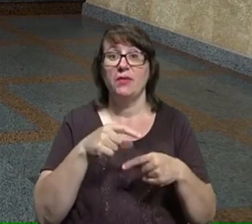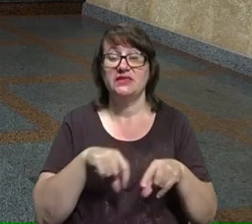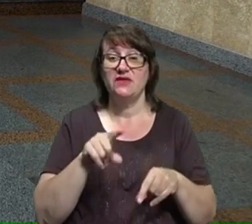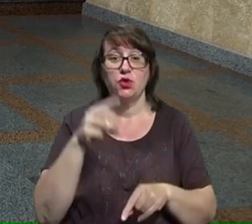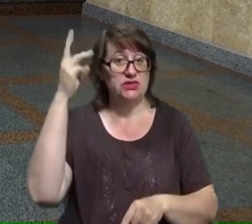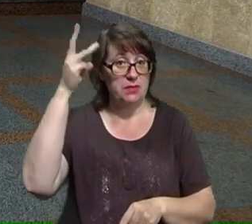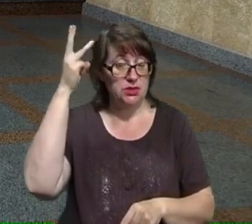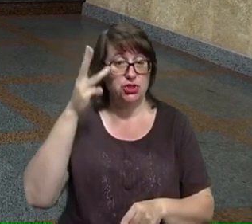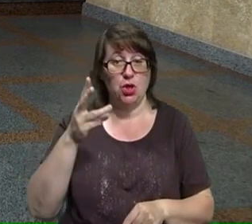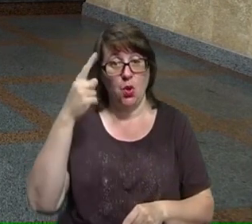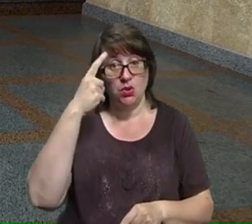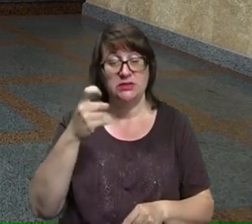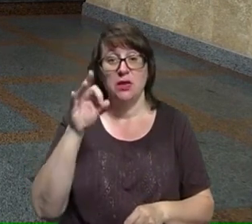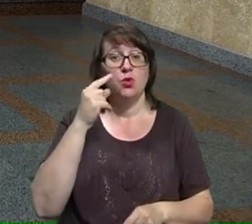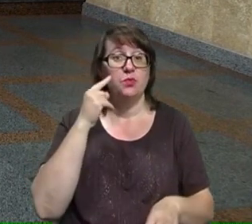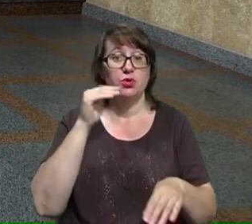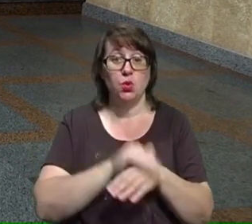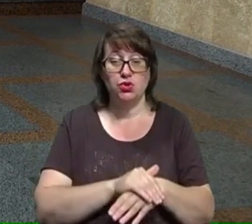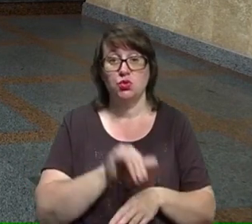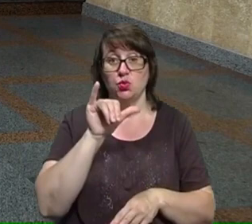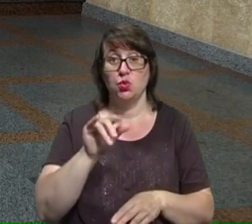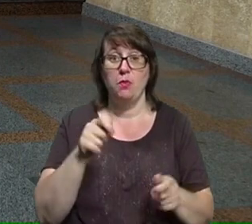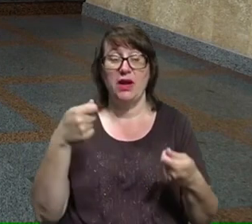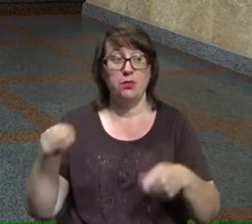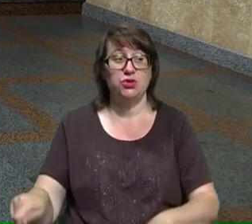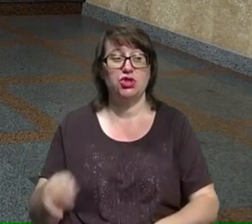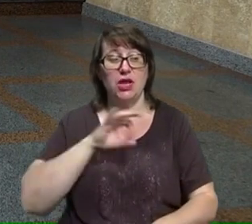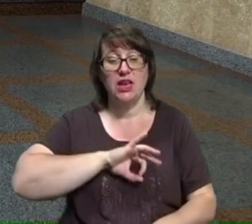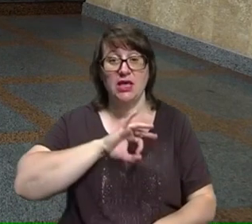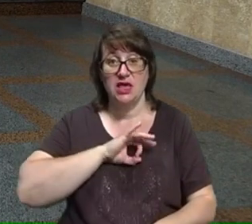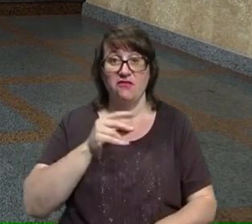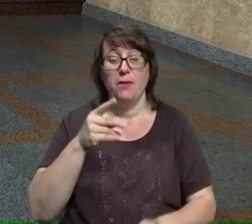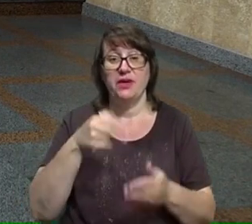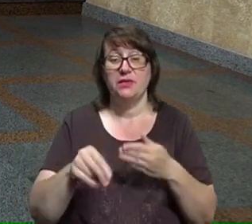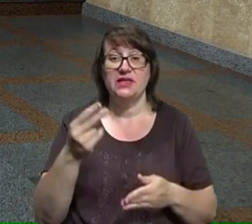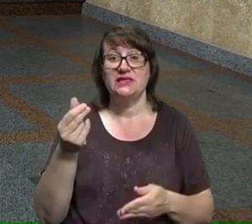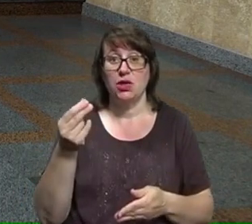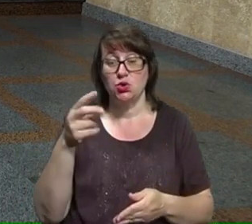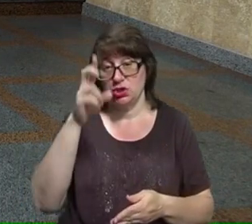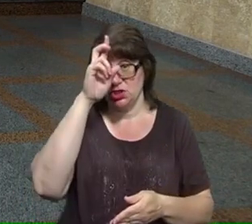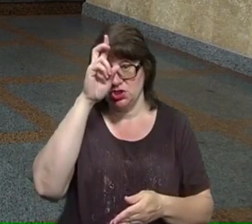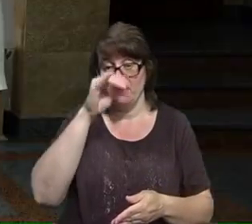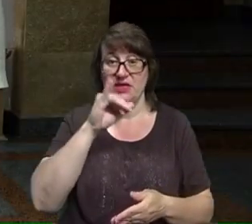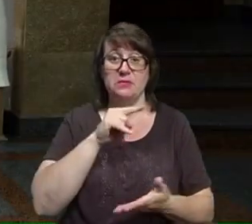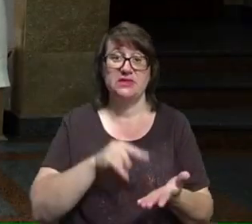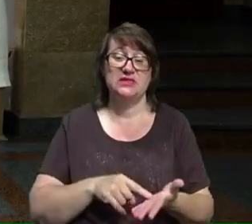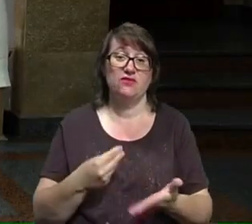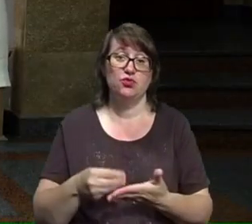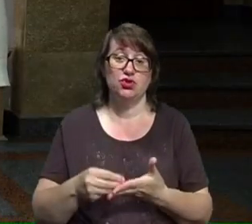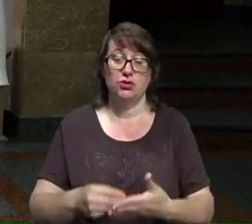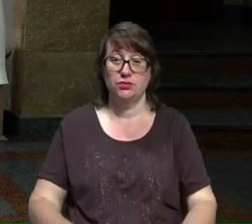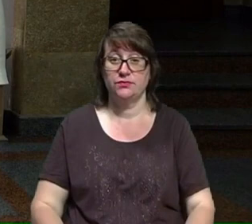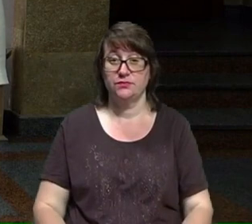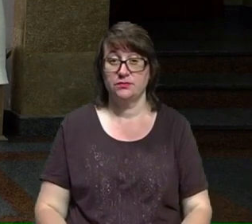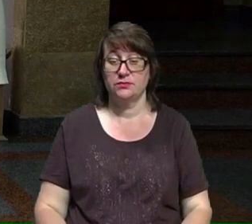оголосили про підозру у перепродажі ліків, придбаних за гроші державного і місцевого бюджету. Дана